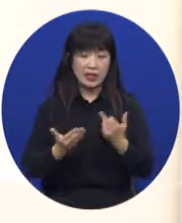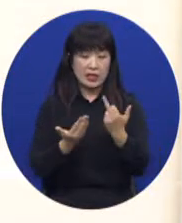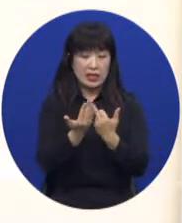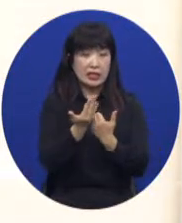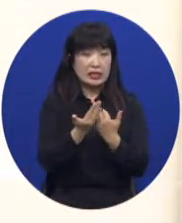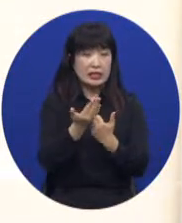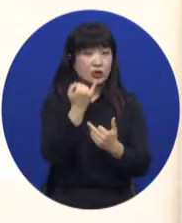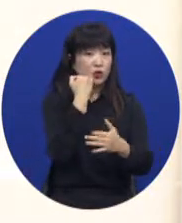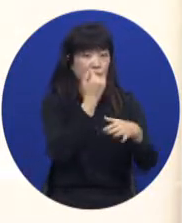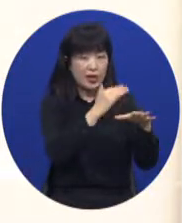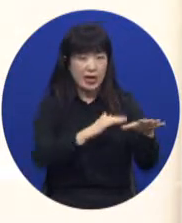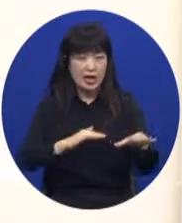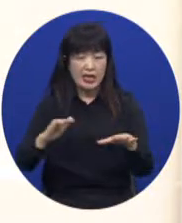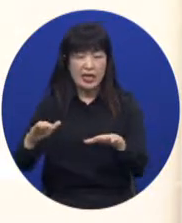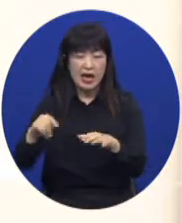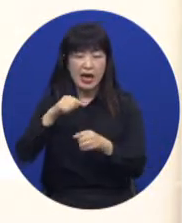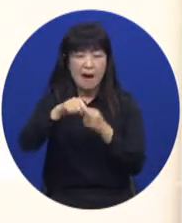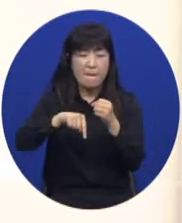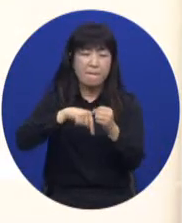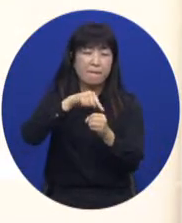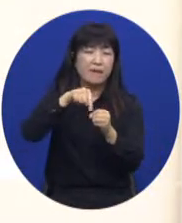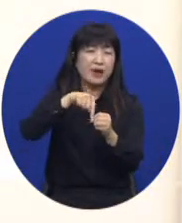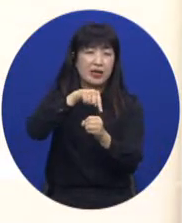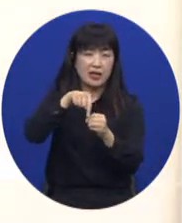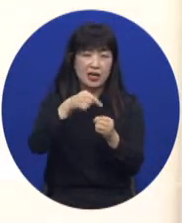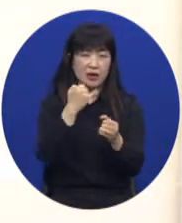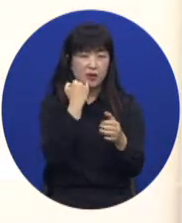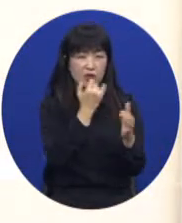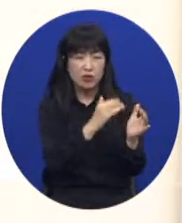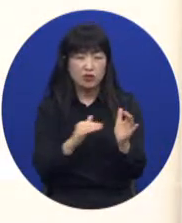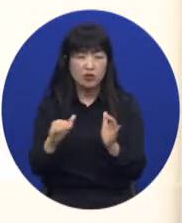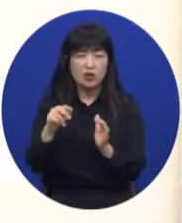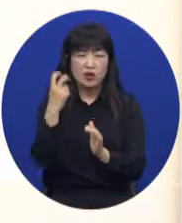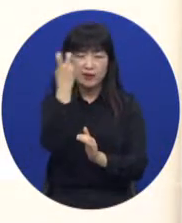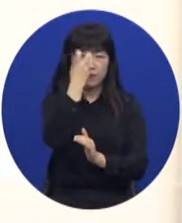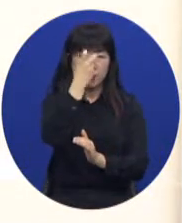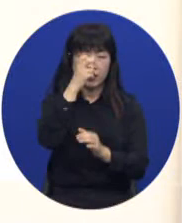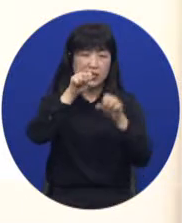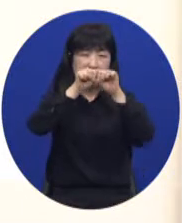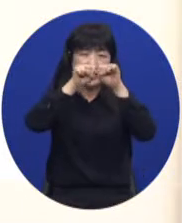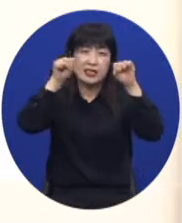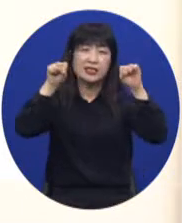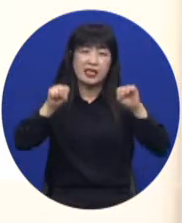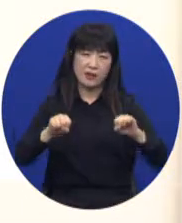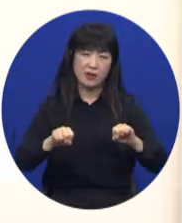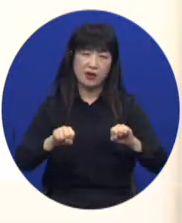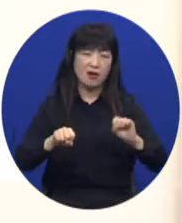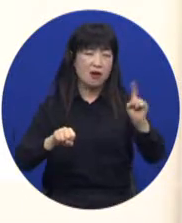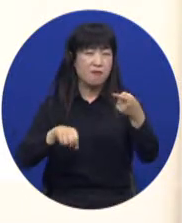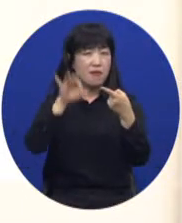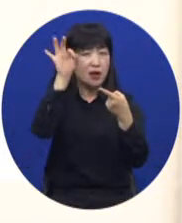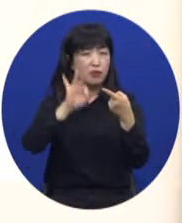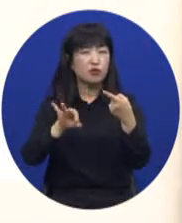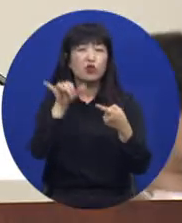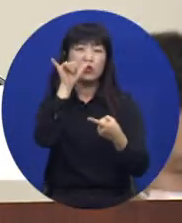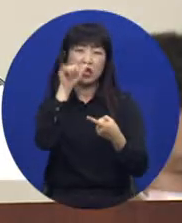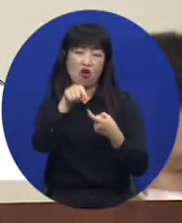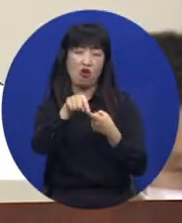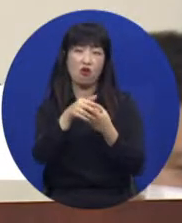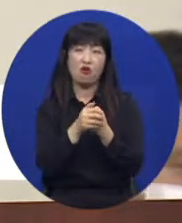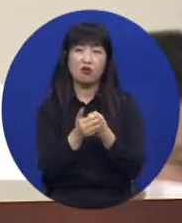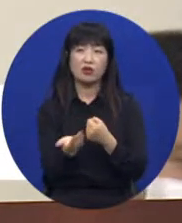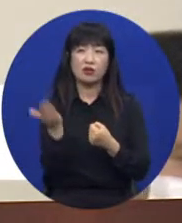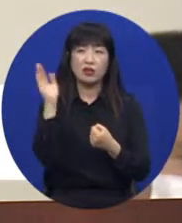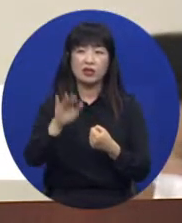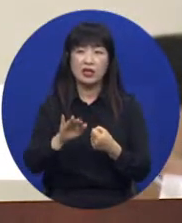연안에 이 방사능 오염수라든가 이런 것들을 관측할 수 있는 설비들이 100% 좀 갖춰져 있습니까? 제주도에는